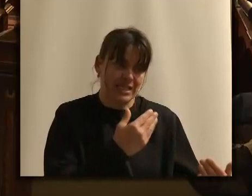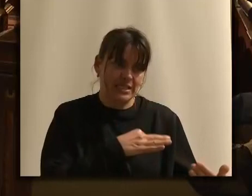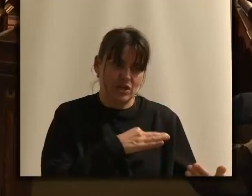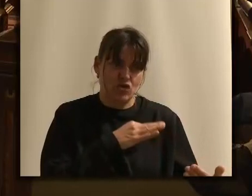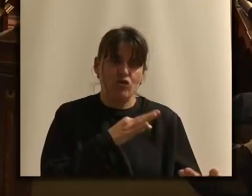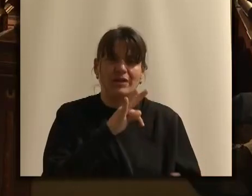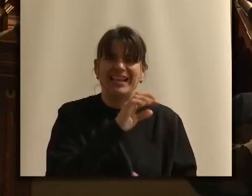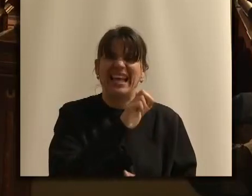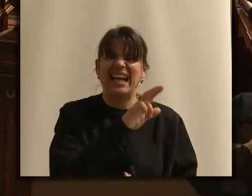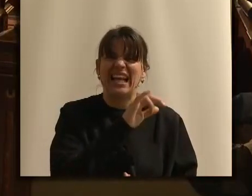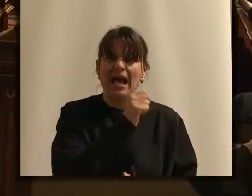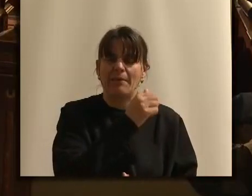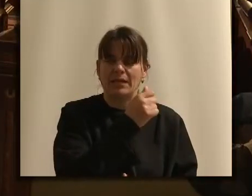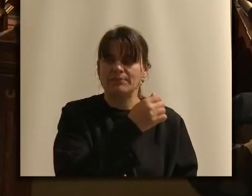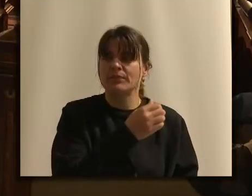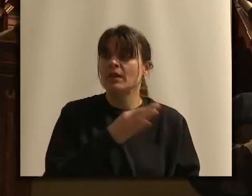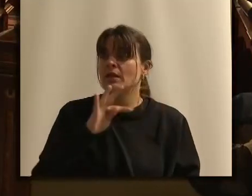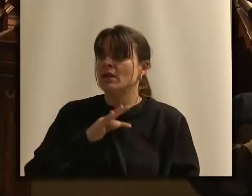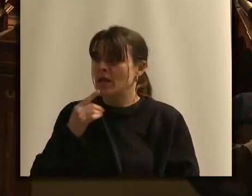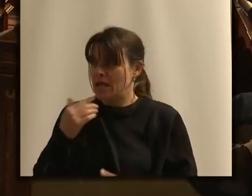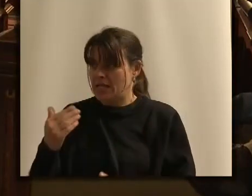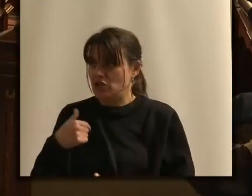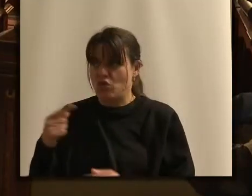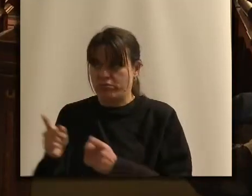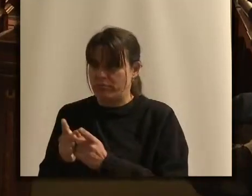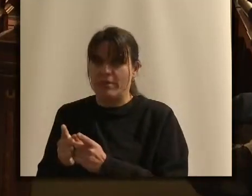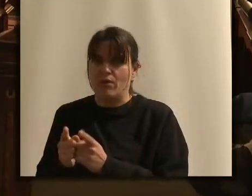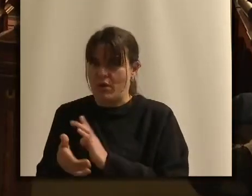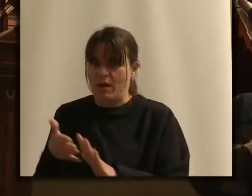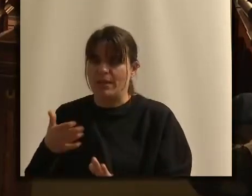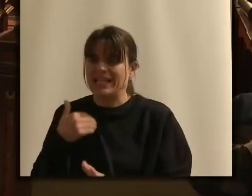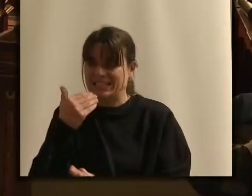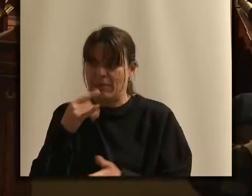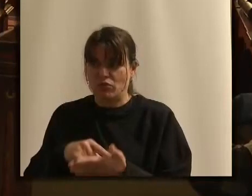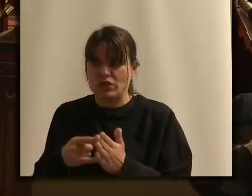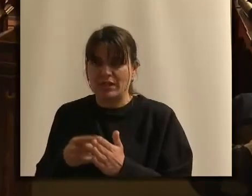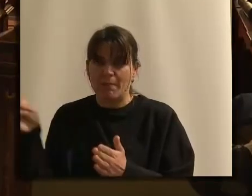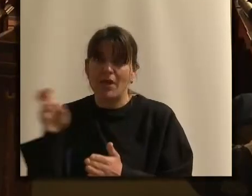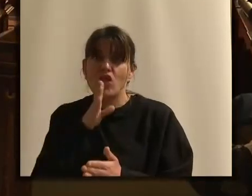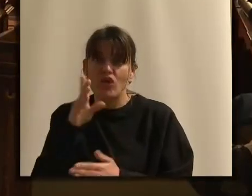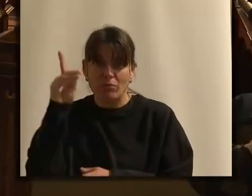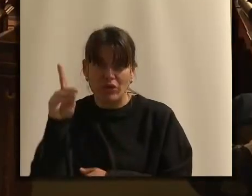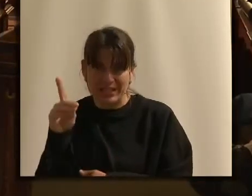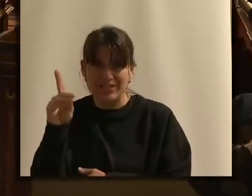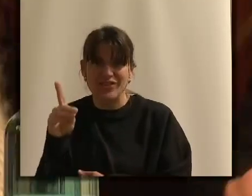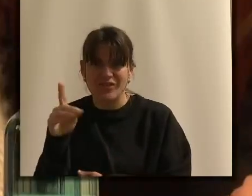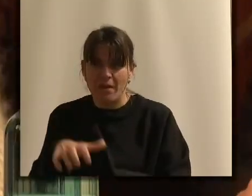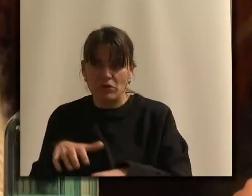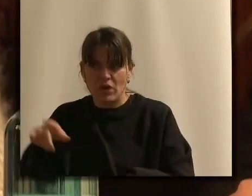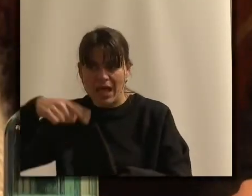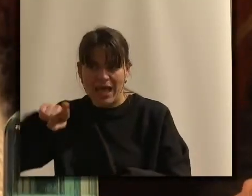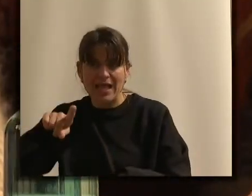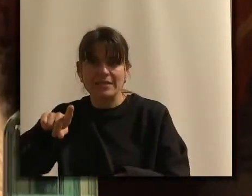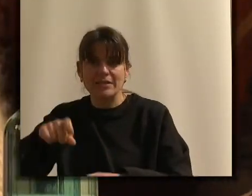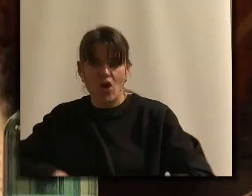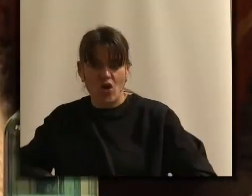gràcies, seré molt ràpida i molt breu. Evidentment, sabem perfectament que el projecte prové de la Diputació majoritàriament, de fet és qui havia d'assumir el